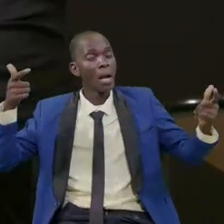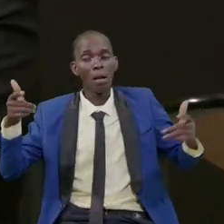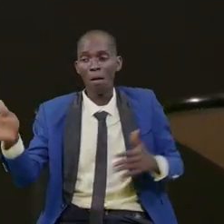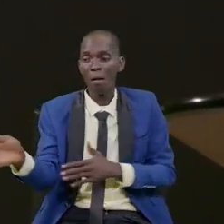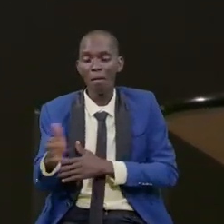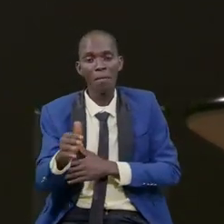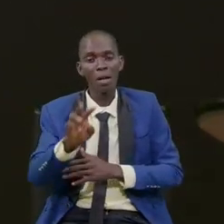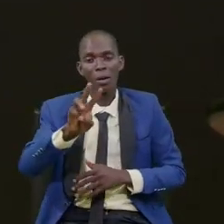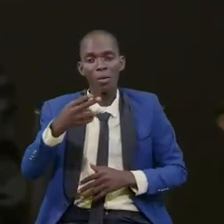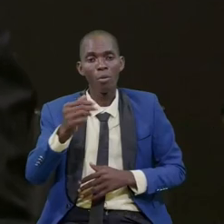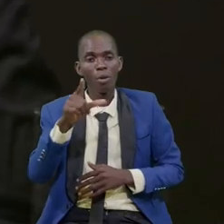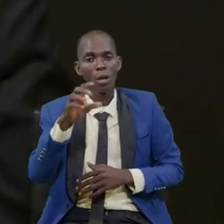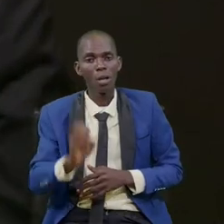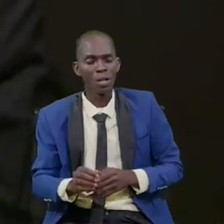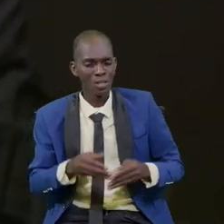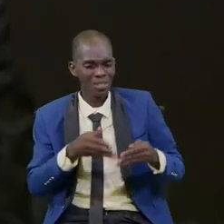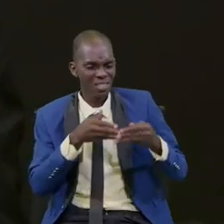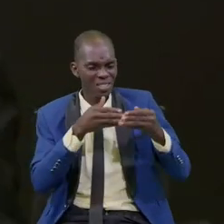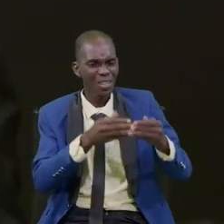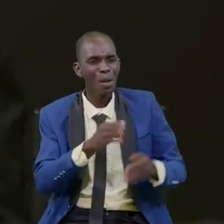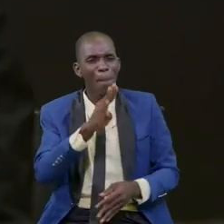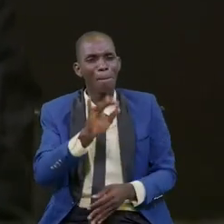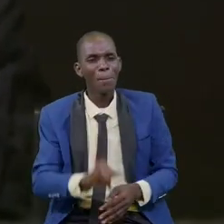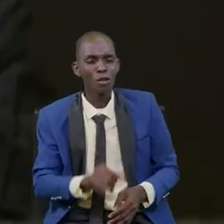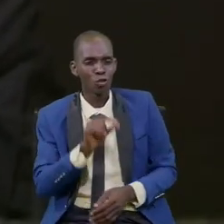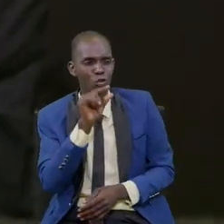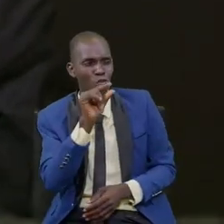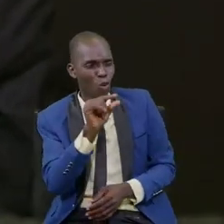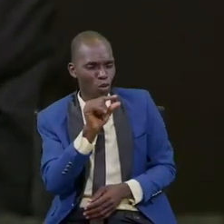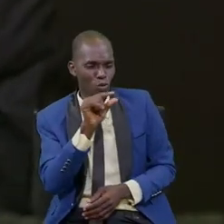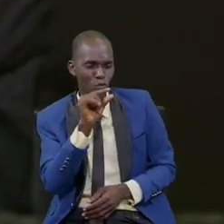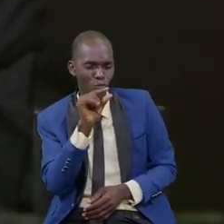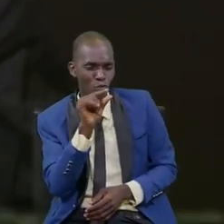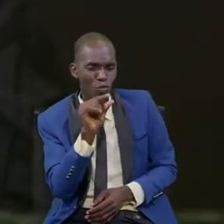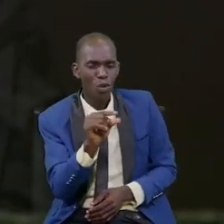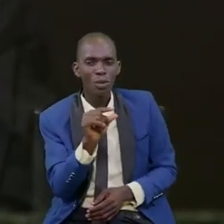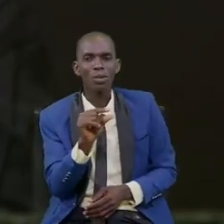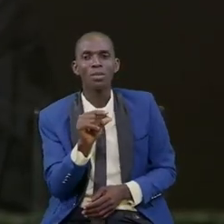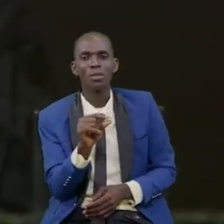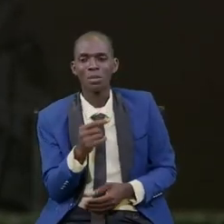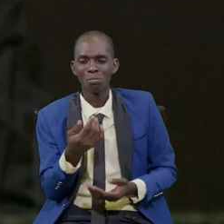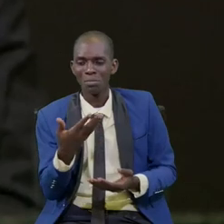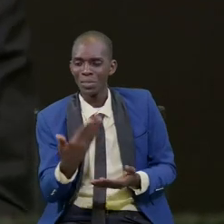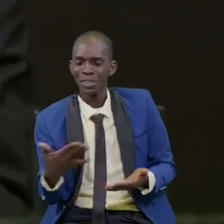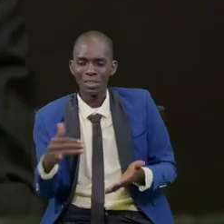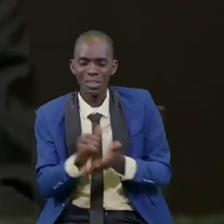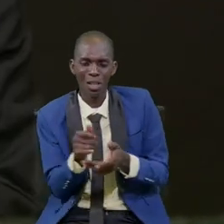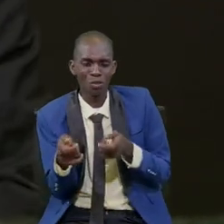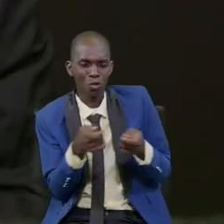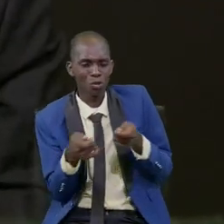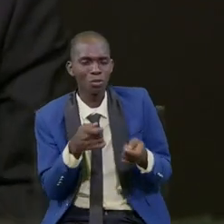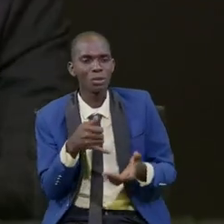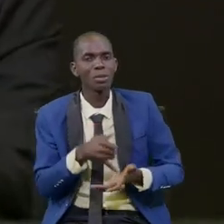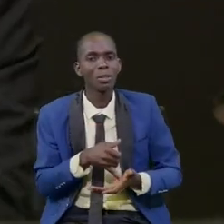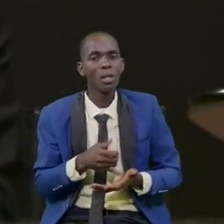grands animaux sont dirigés par de petites choses, de petits instruments qui